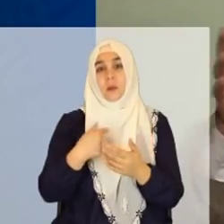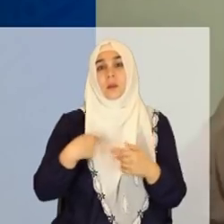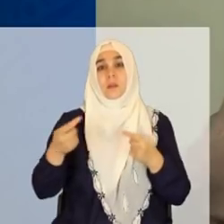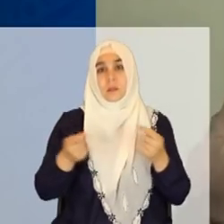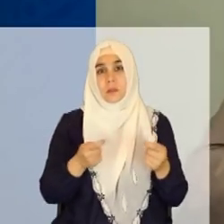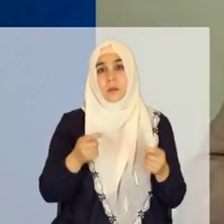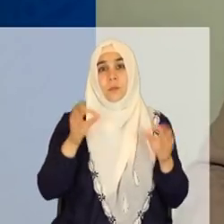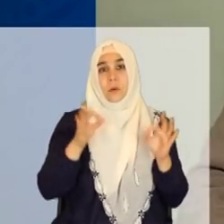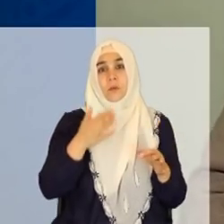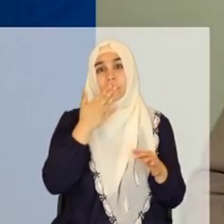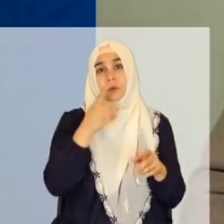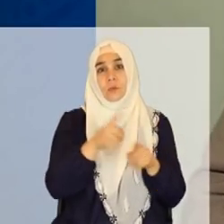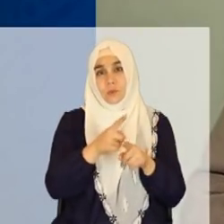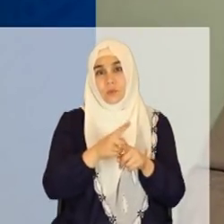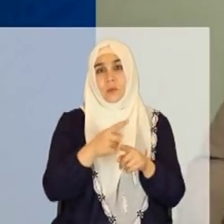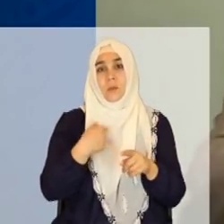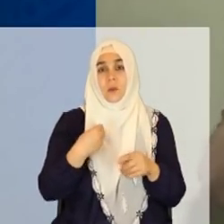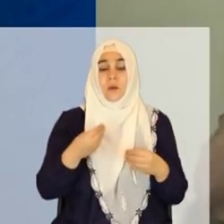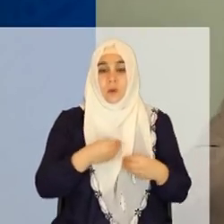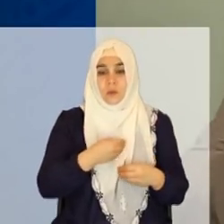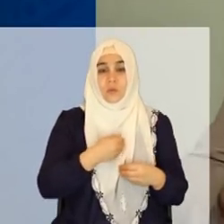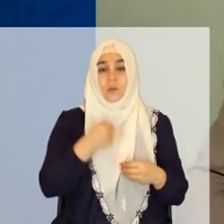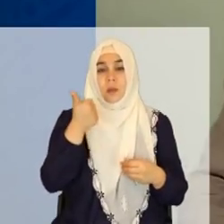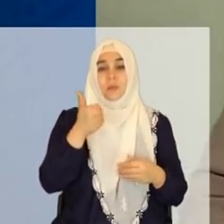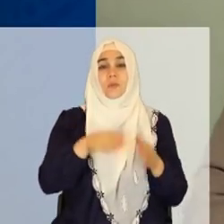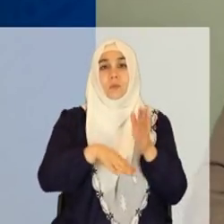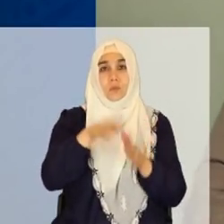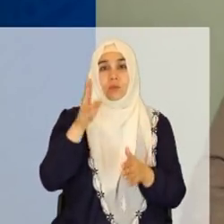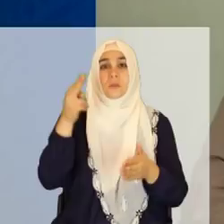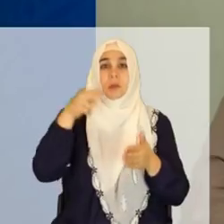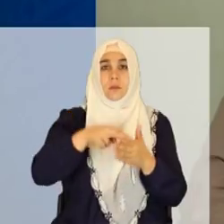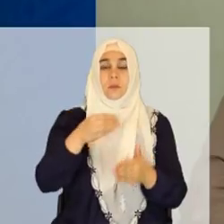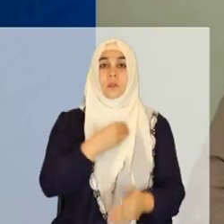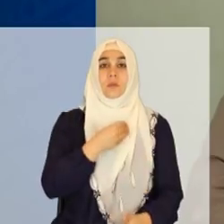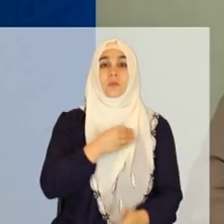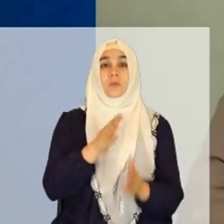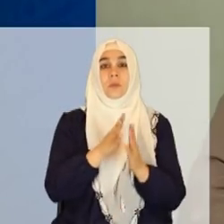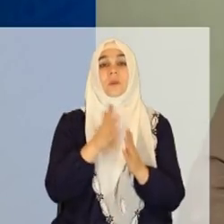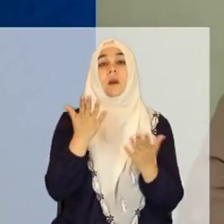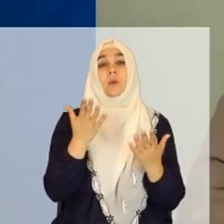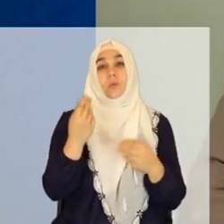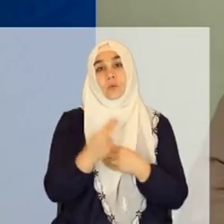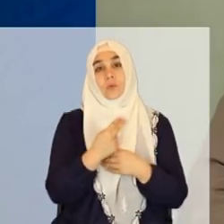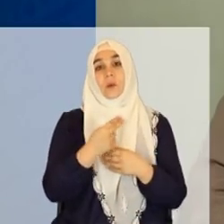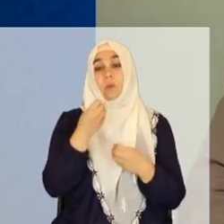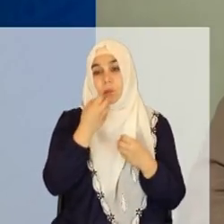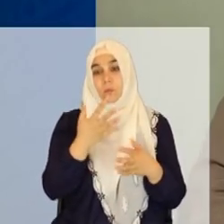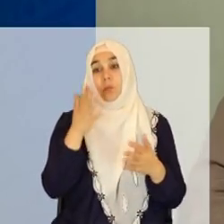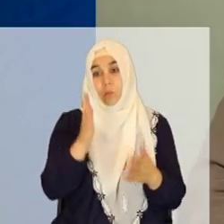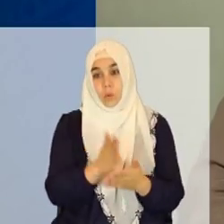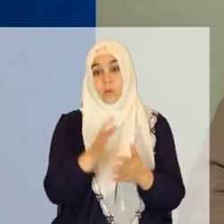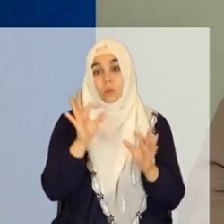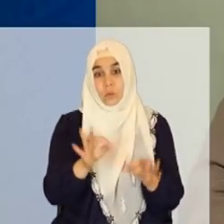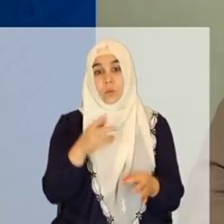namozidan boshqa roza bo'lsa, shuni ham tutib yursak, bir yo'li yaxshi bo'lib ketarmikan deb umid qilyapman deydi. Aytdim, ha bor,